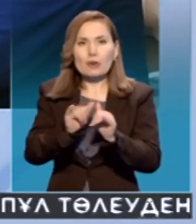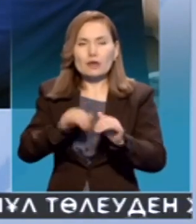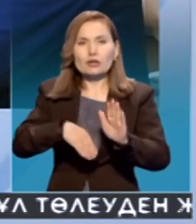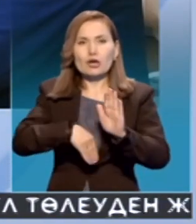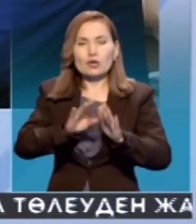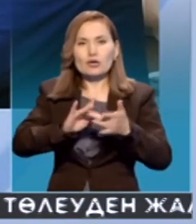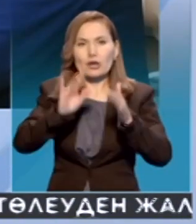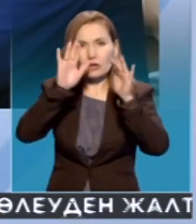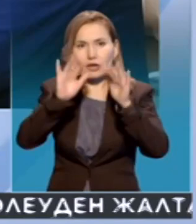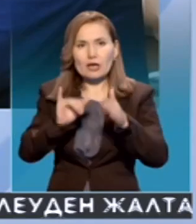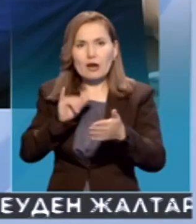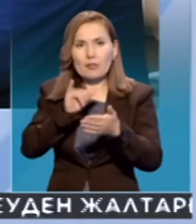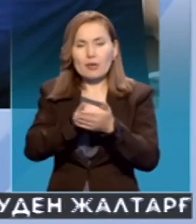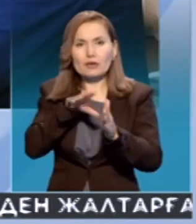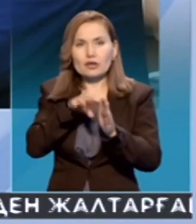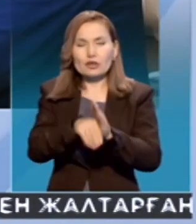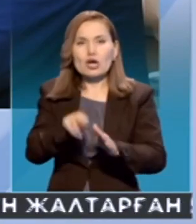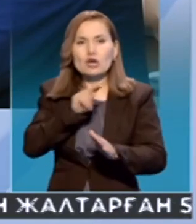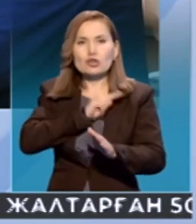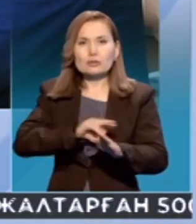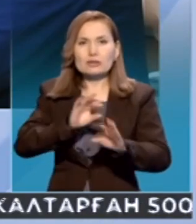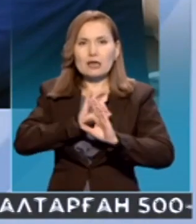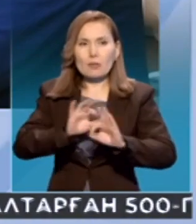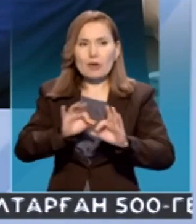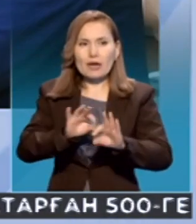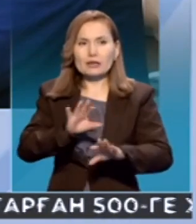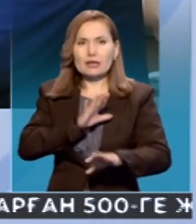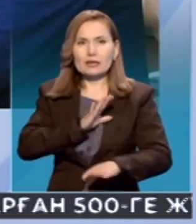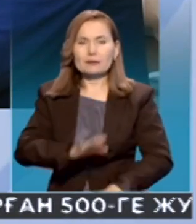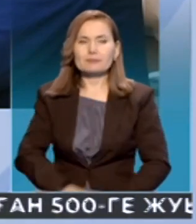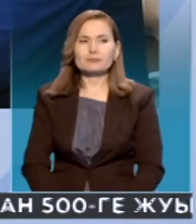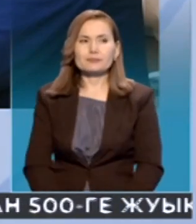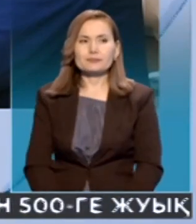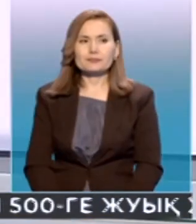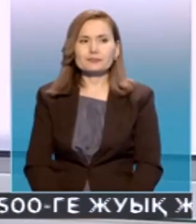цифрландыру және автоматтандыру жөнінде баяндады.